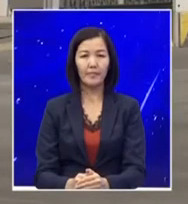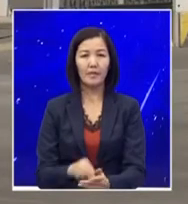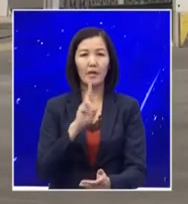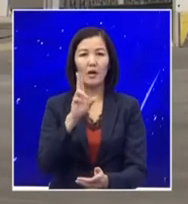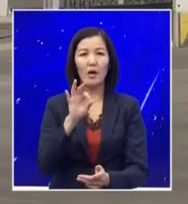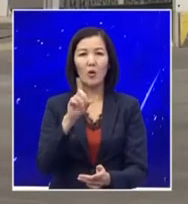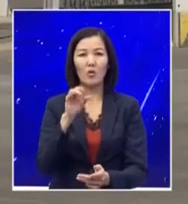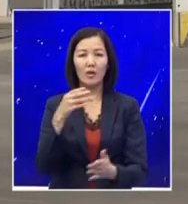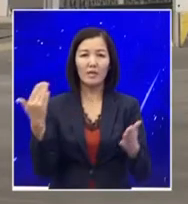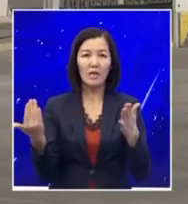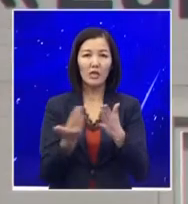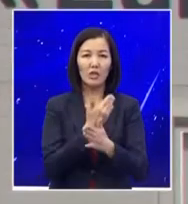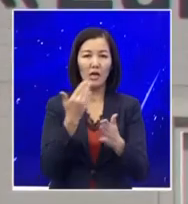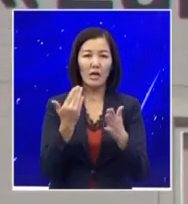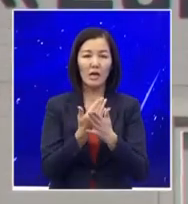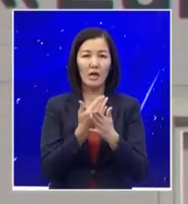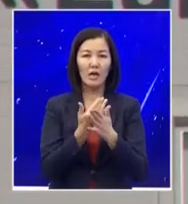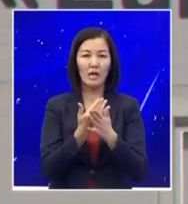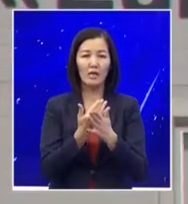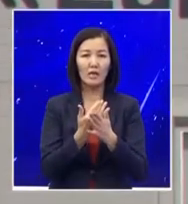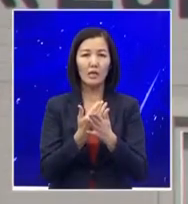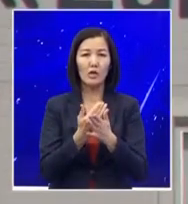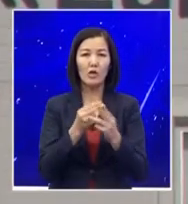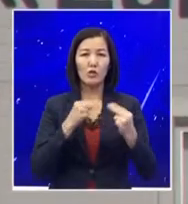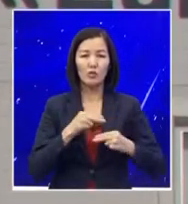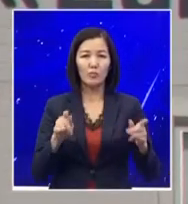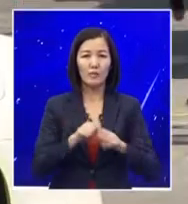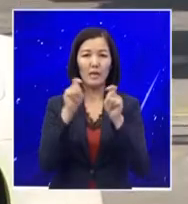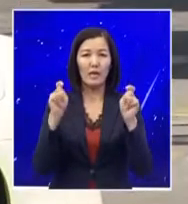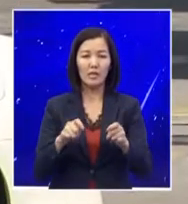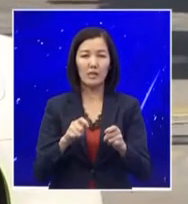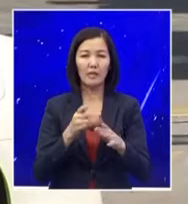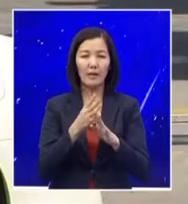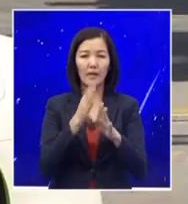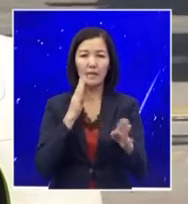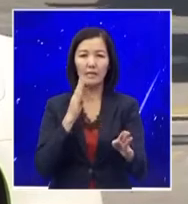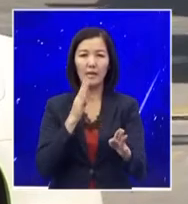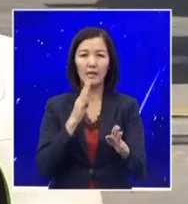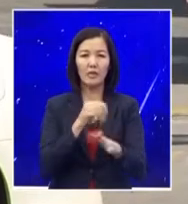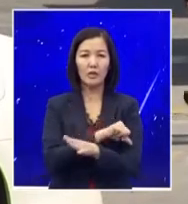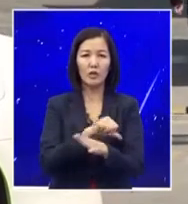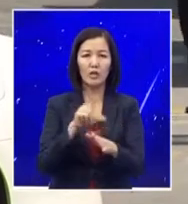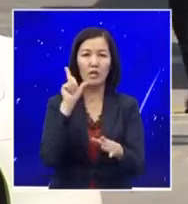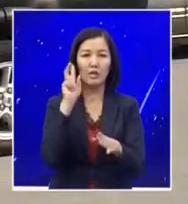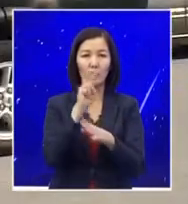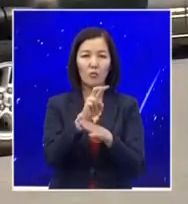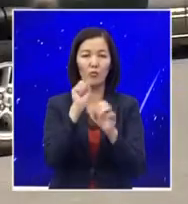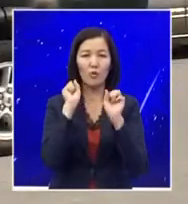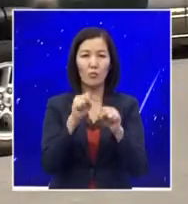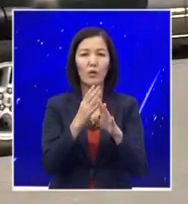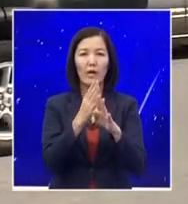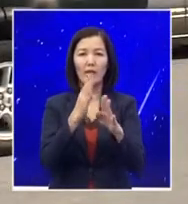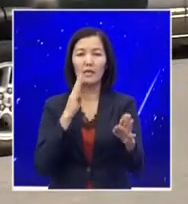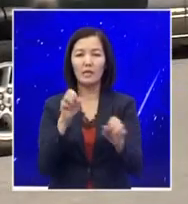Қорғаста жаңа жүйе іске қосылды. Жүк көлігі жүргізушілері енді арнайы портал арқылы кезекке тұрып, шекарадан өте алады. Бұл ұзын сонар